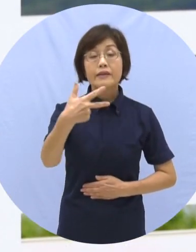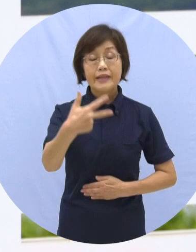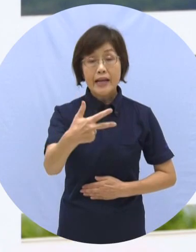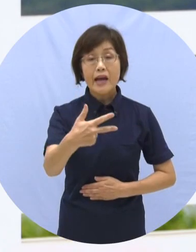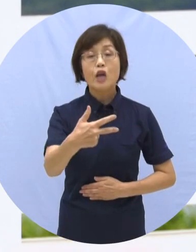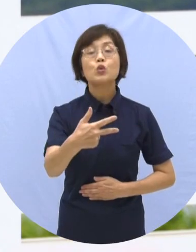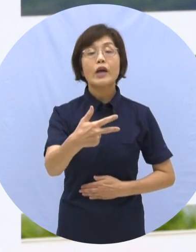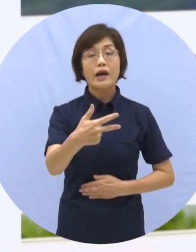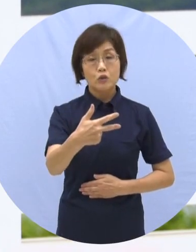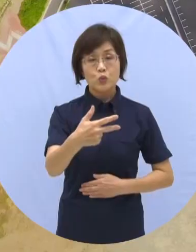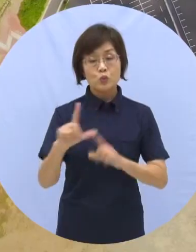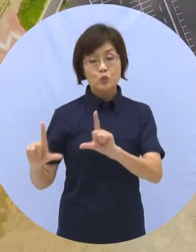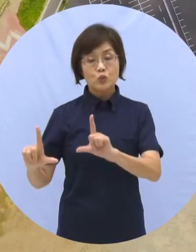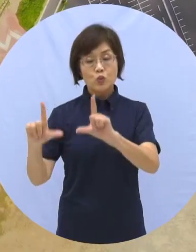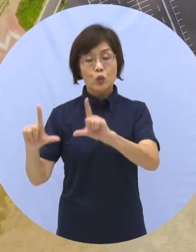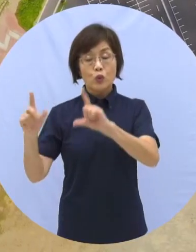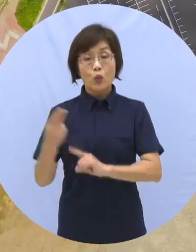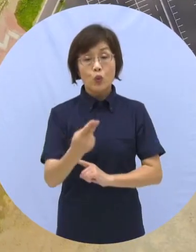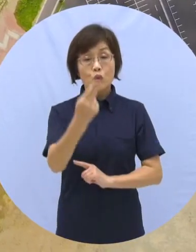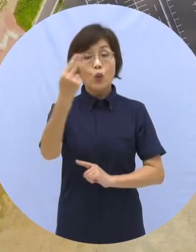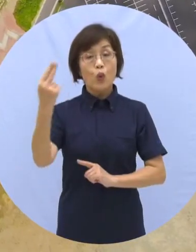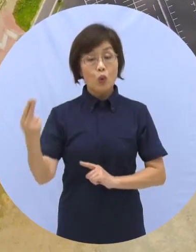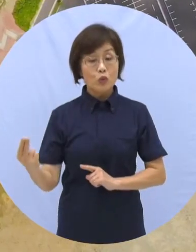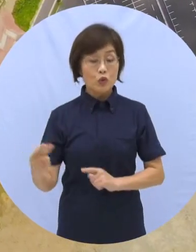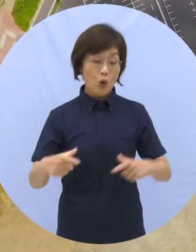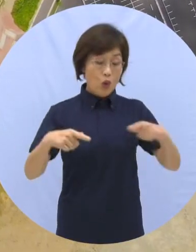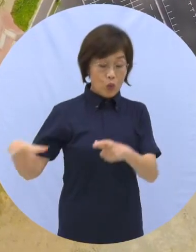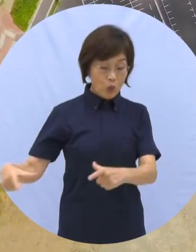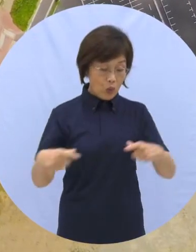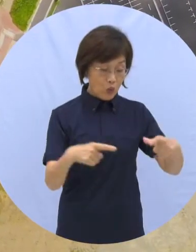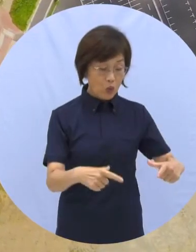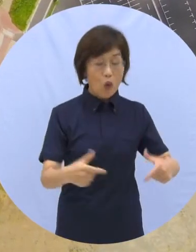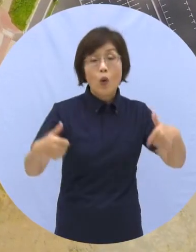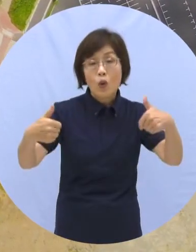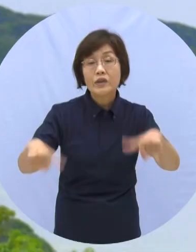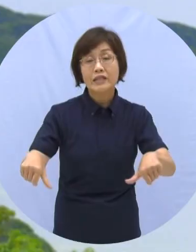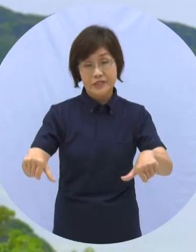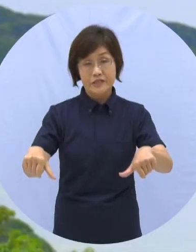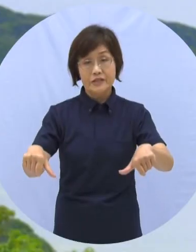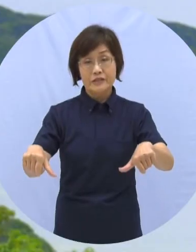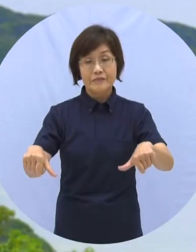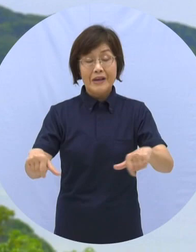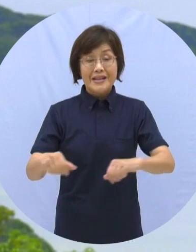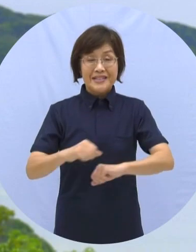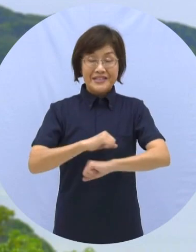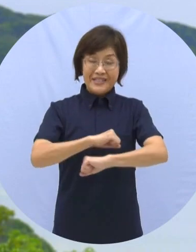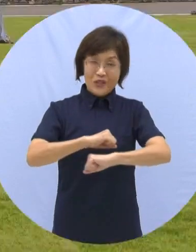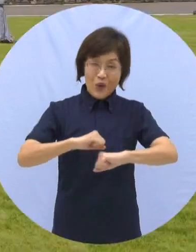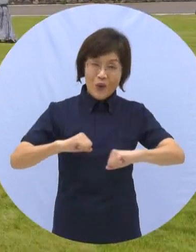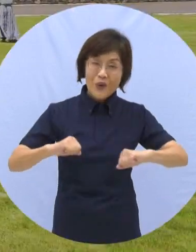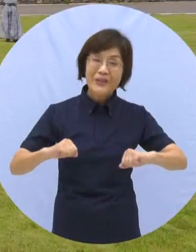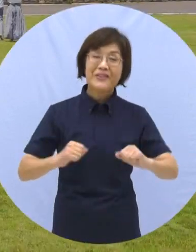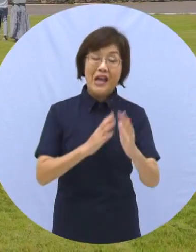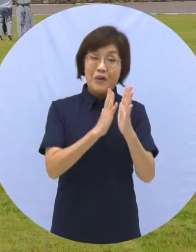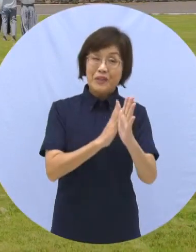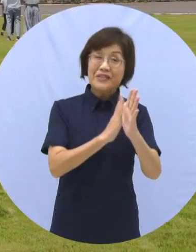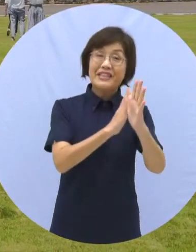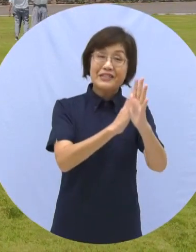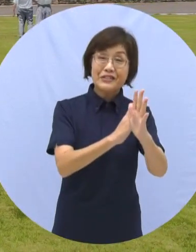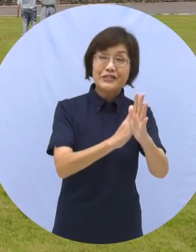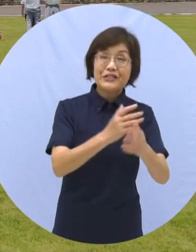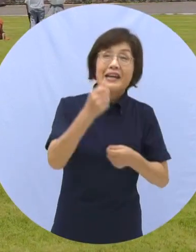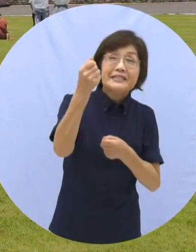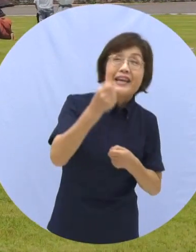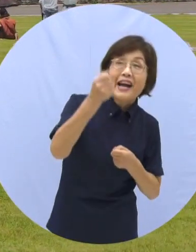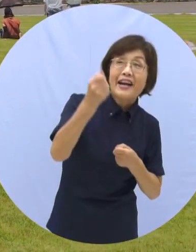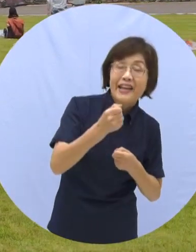4.7 ヘクタールあり、東京ドームと同じくらいの広さになります。 とても広いのでピクニックはもちろん、